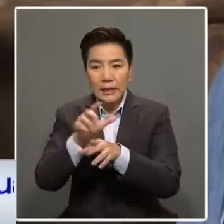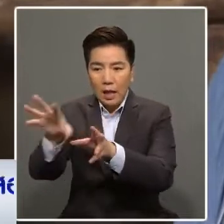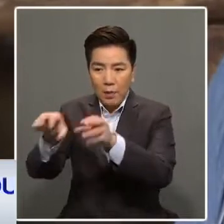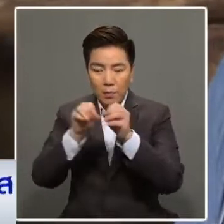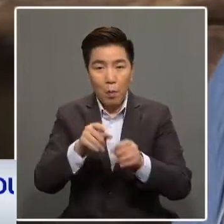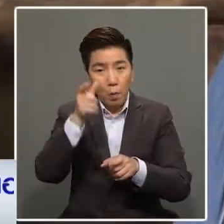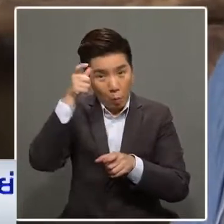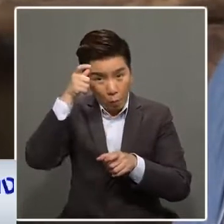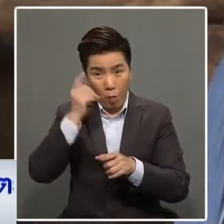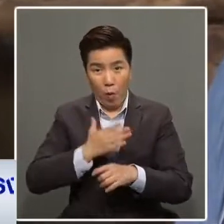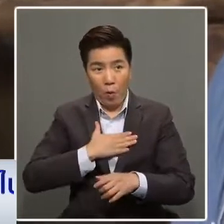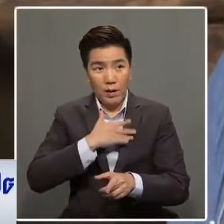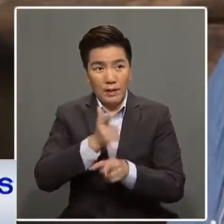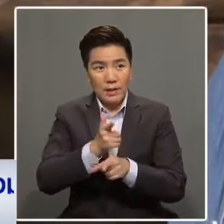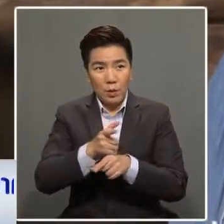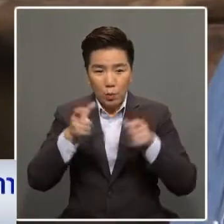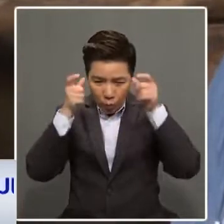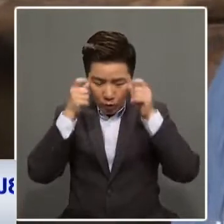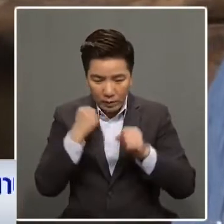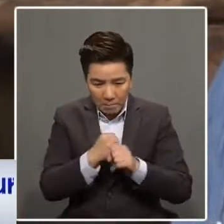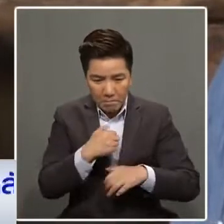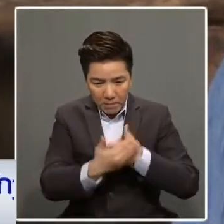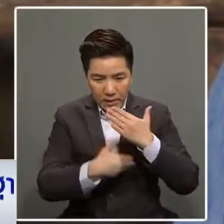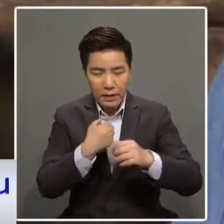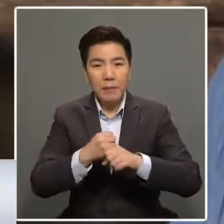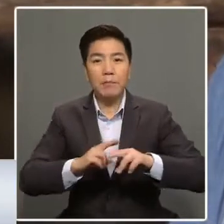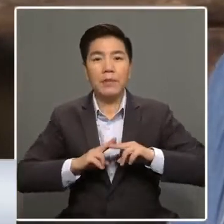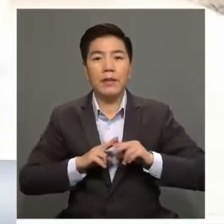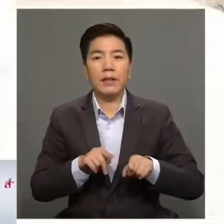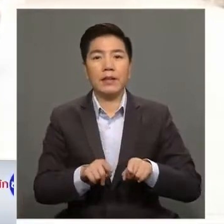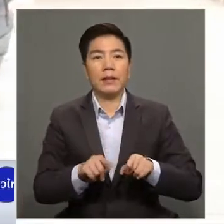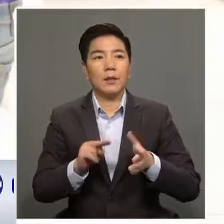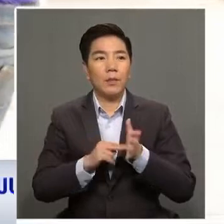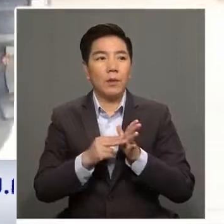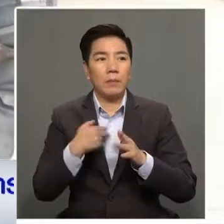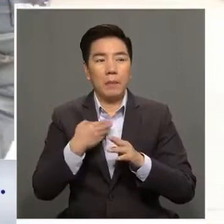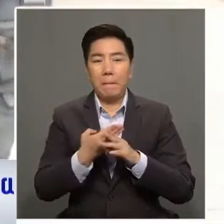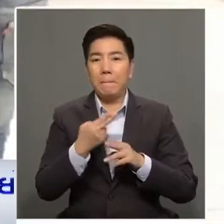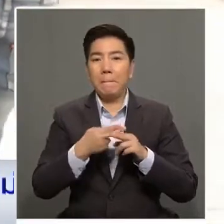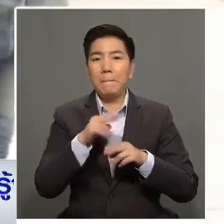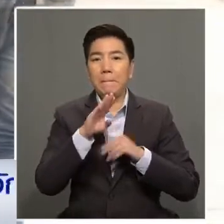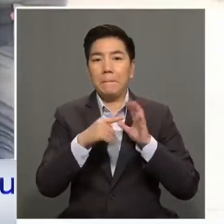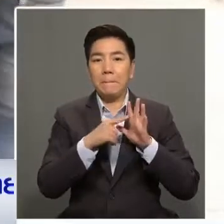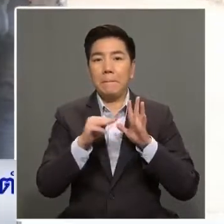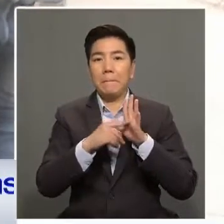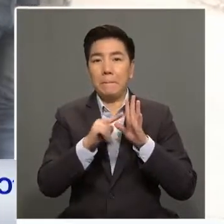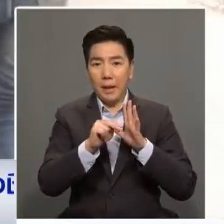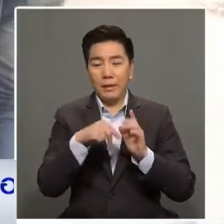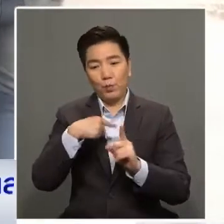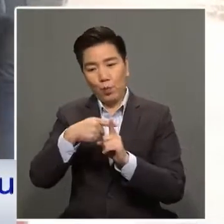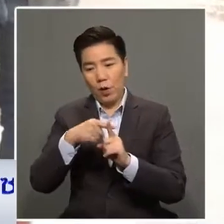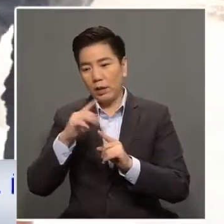ายพันธุ์จากของเราเนี่ยมันเป็นสายพันธุ์ที่เราพัฒนาขึ้นเอง มีอะไรบ้าง ก็มีบาม่านบาม่านผสมชาโ